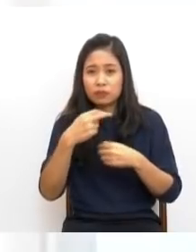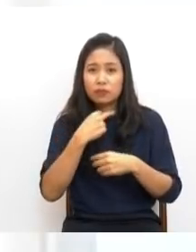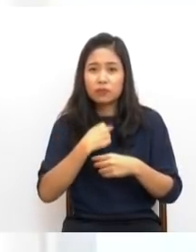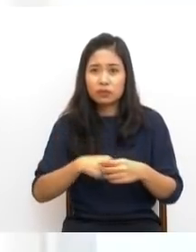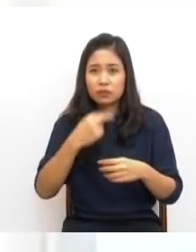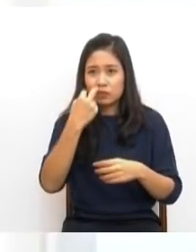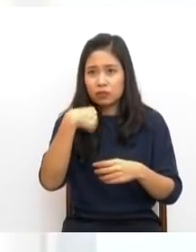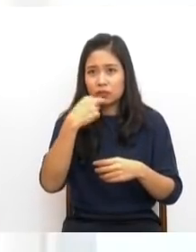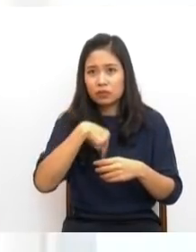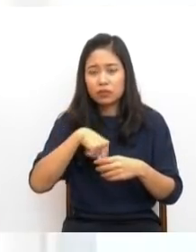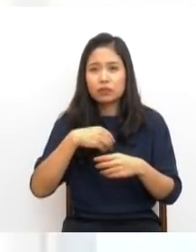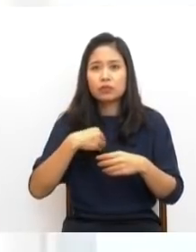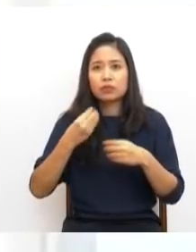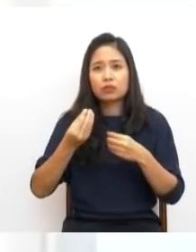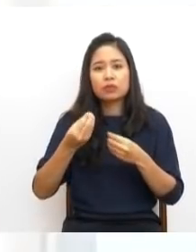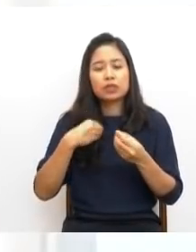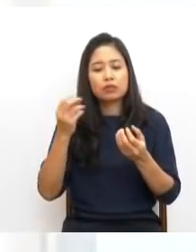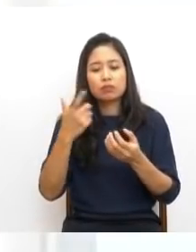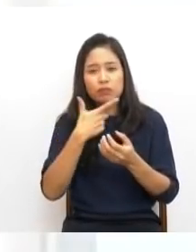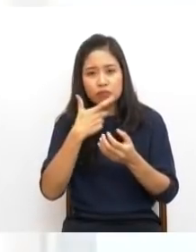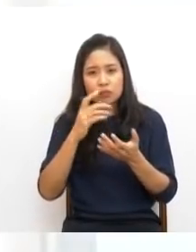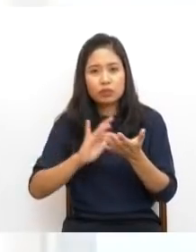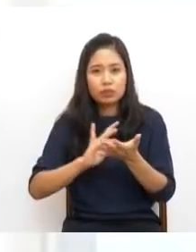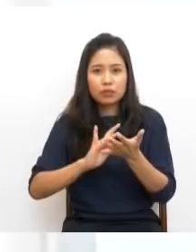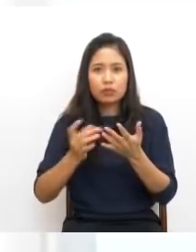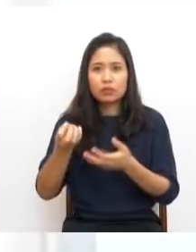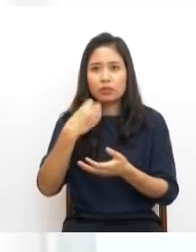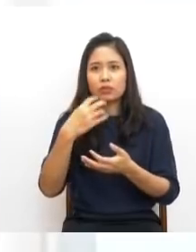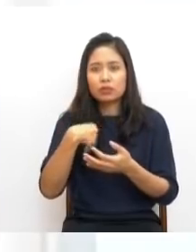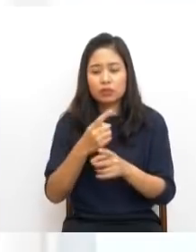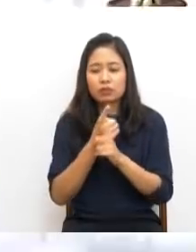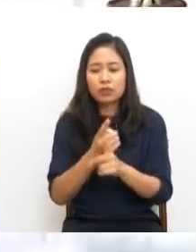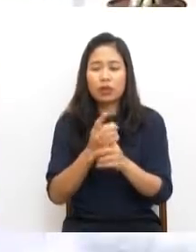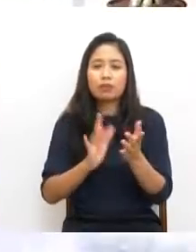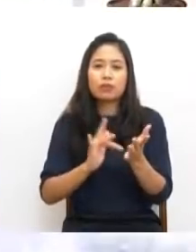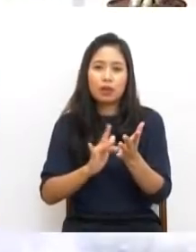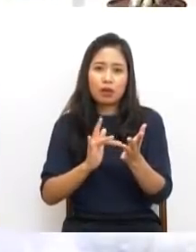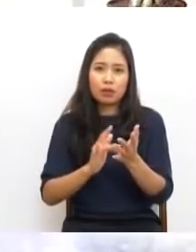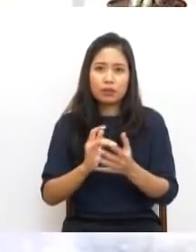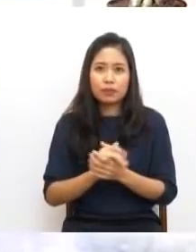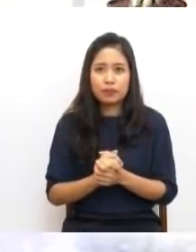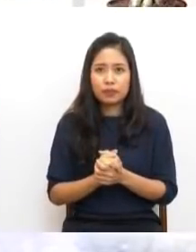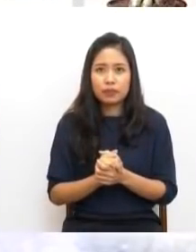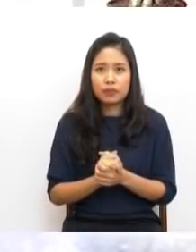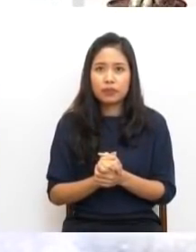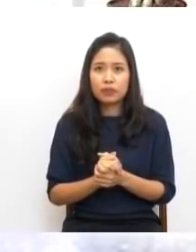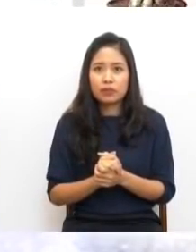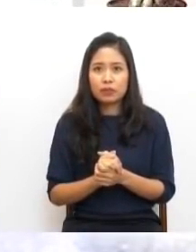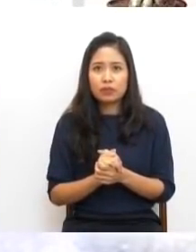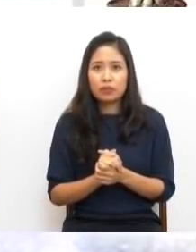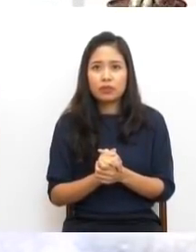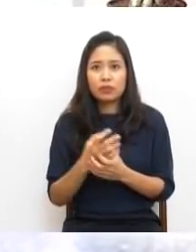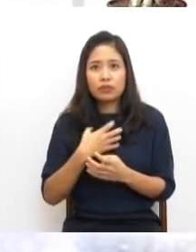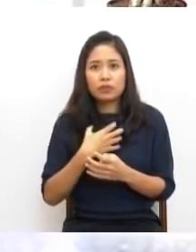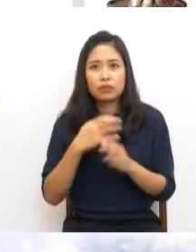อบเหนื่อยได้มีหลอดลมหดเกร็งได้นะคะเพราะฉะนั้นเราก็จะให้ยาขยายหลอดลมช่วยค่ะ สุดท้ายนี้ครับอยากให้คุณหมอครับฝากคำแนะน